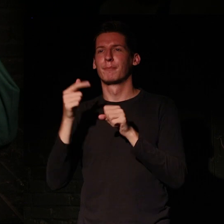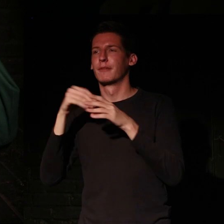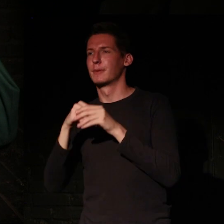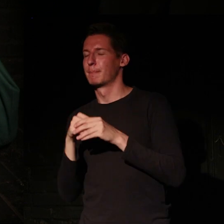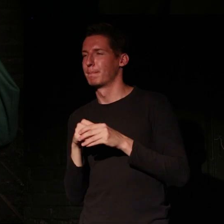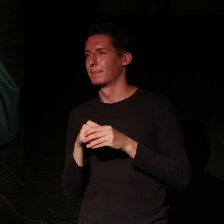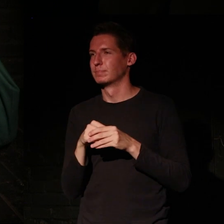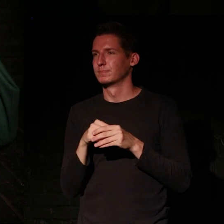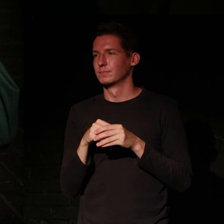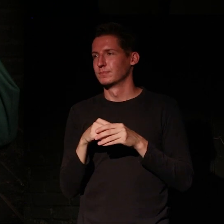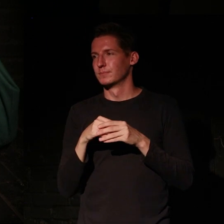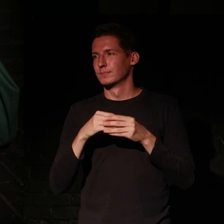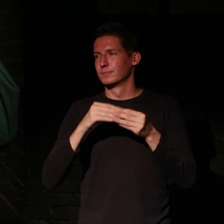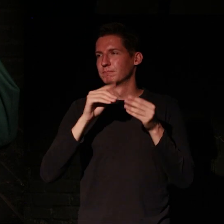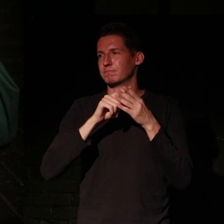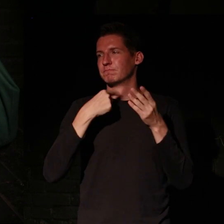artystyczną. Więc